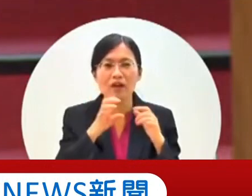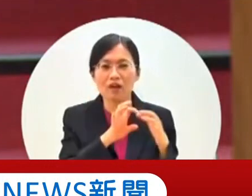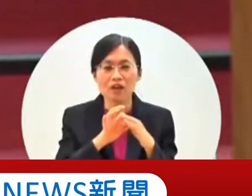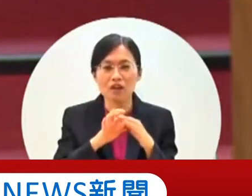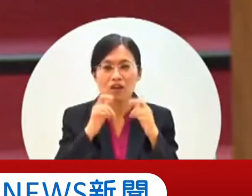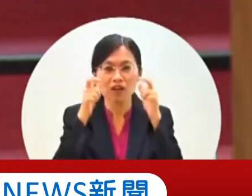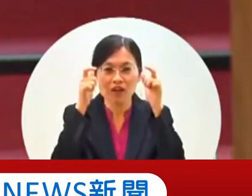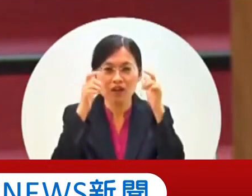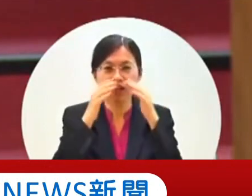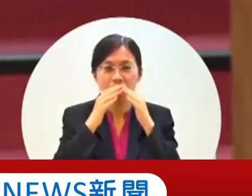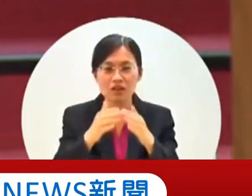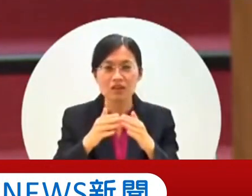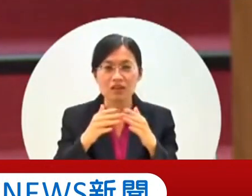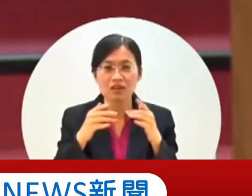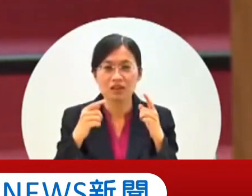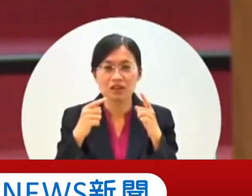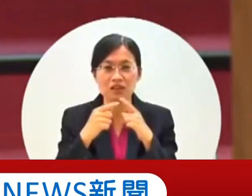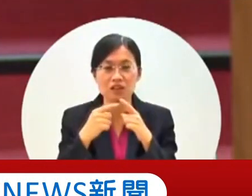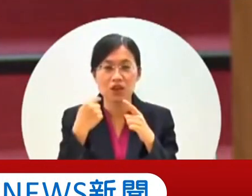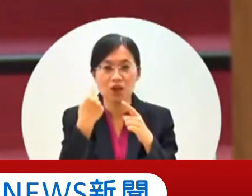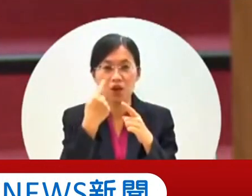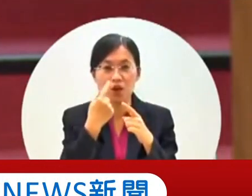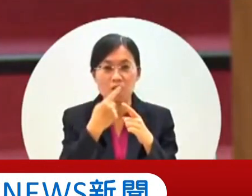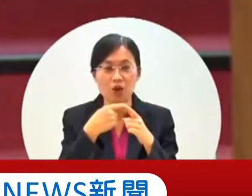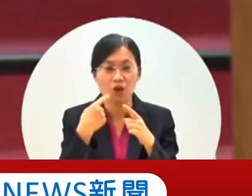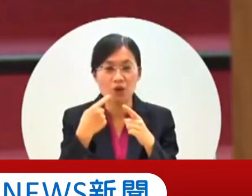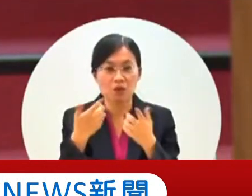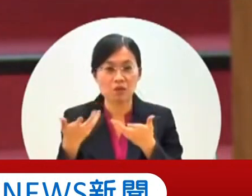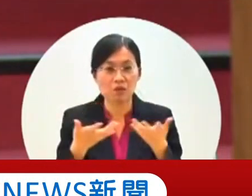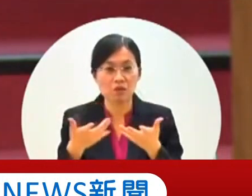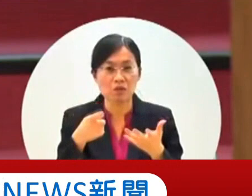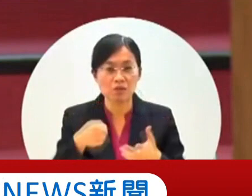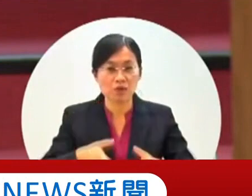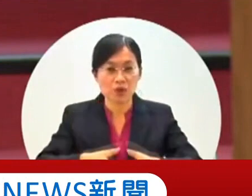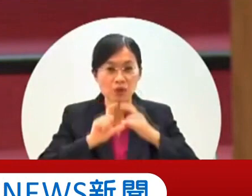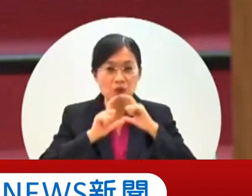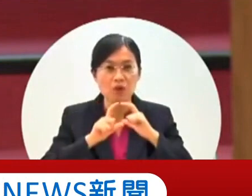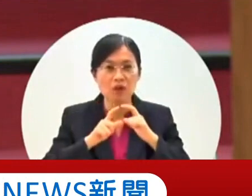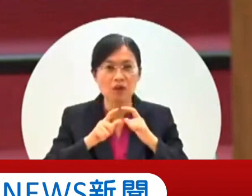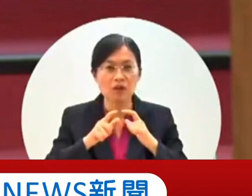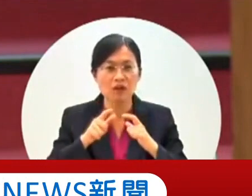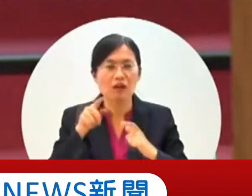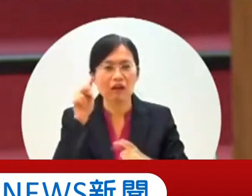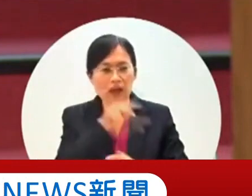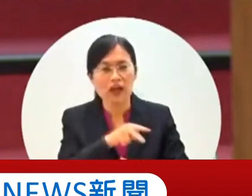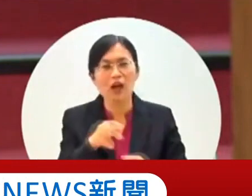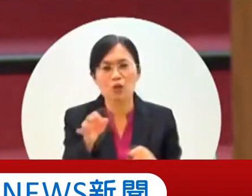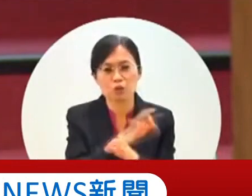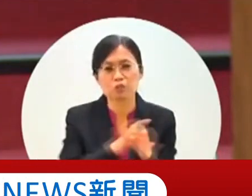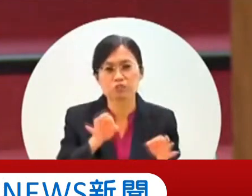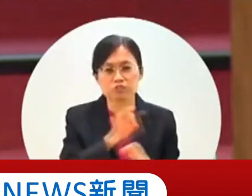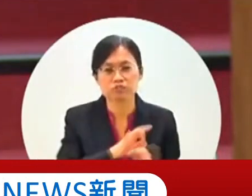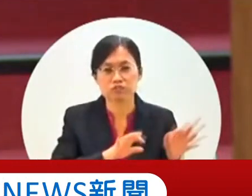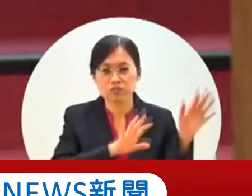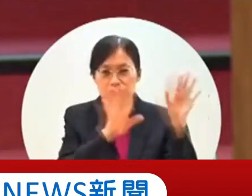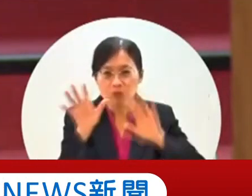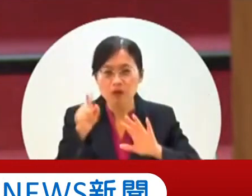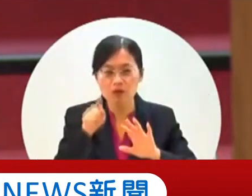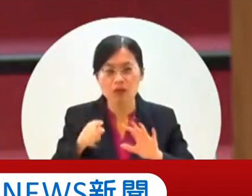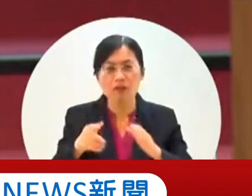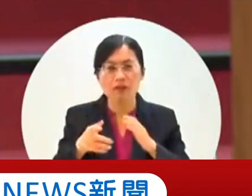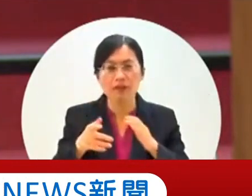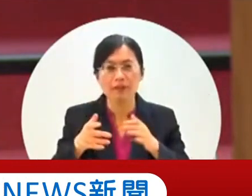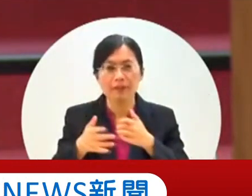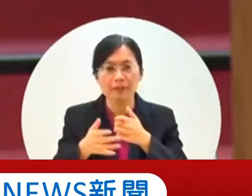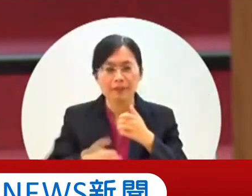的人口问题。市长，你一回来的时候就看到我们的经济状况所以你也全力投入去改善我们